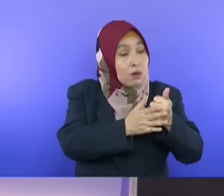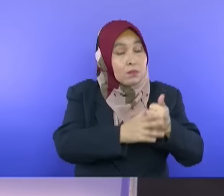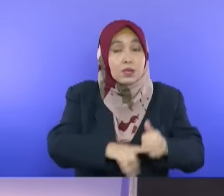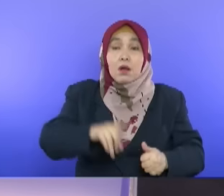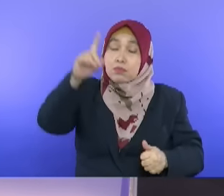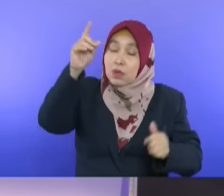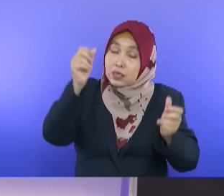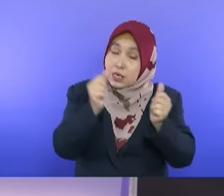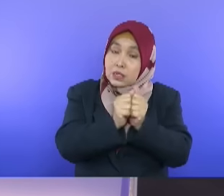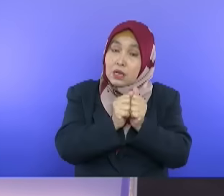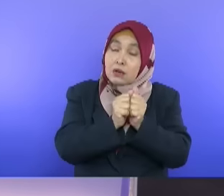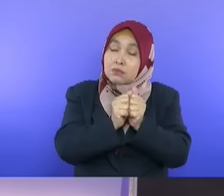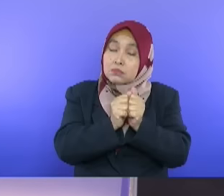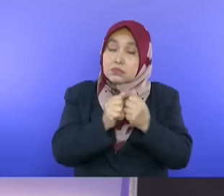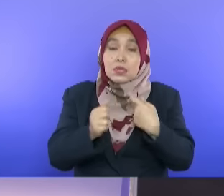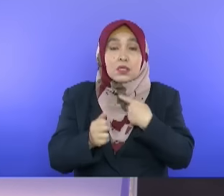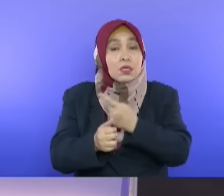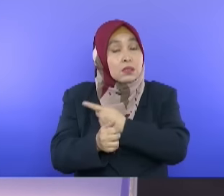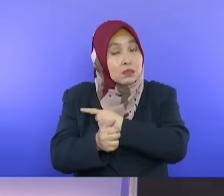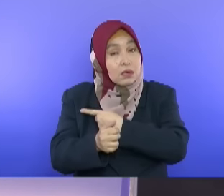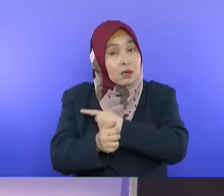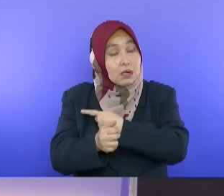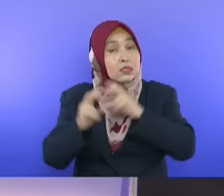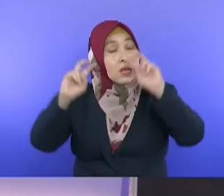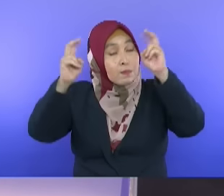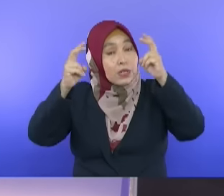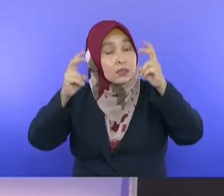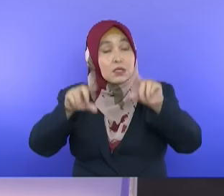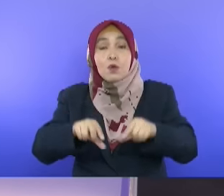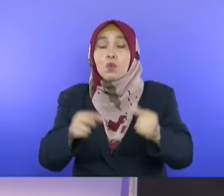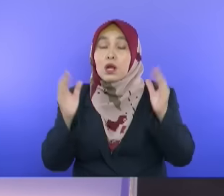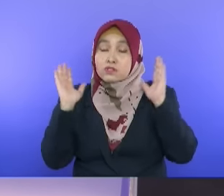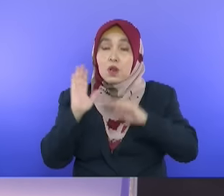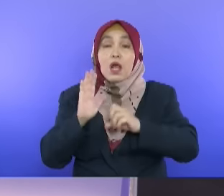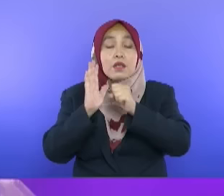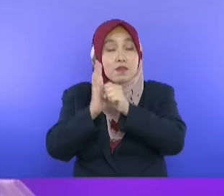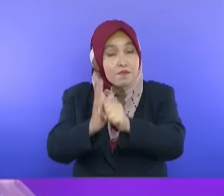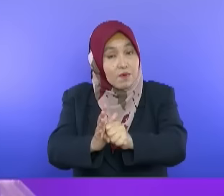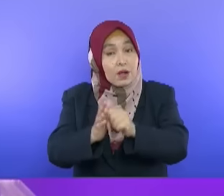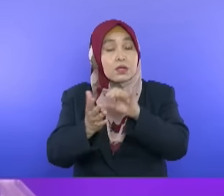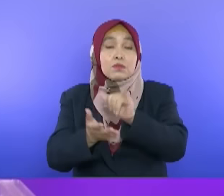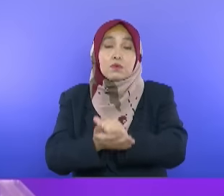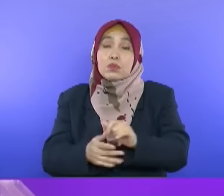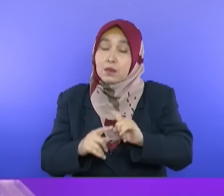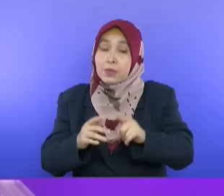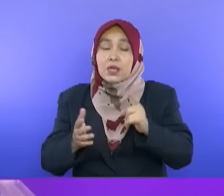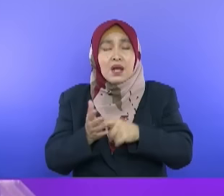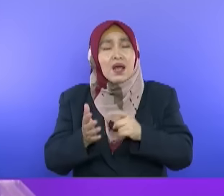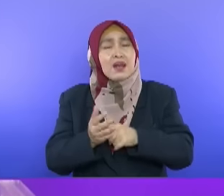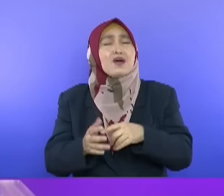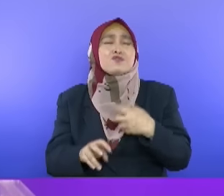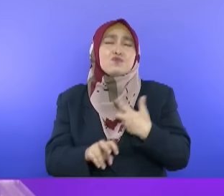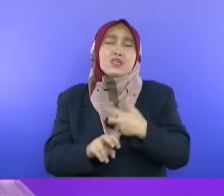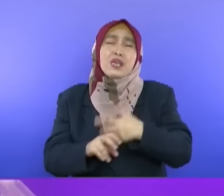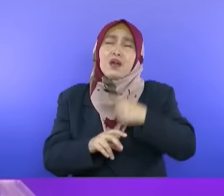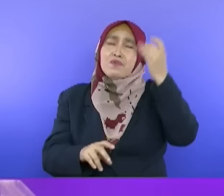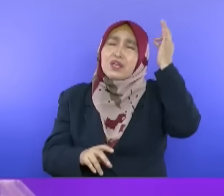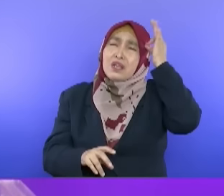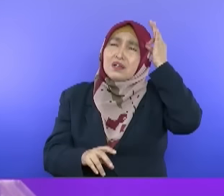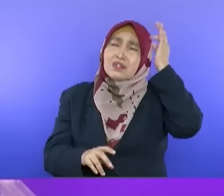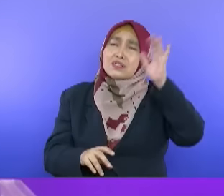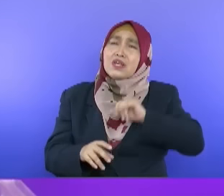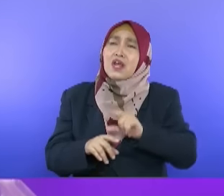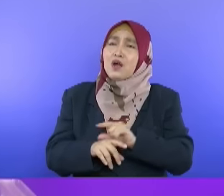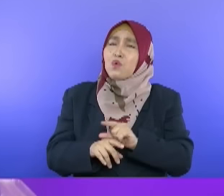yaitu dengan sebagaimana kita Tema kita Quran salat infaq infaq itu ya tapi kadang-kadang susah juga saya pikir balik saya